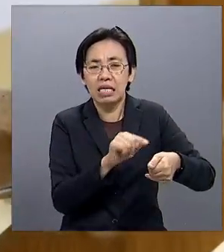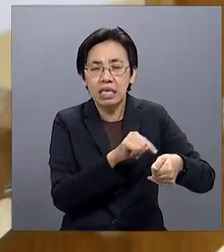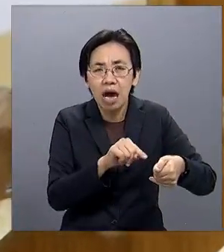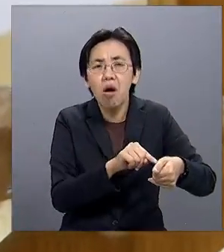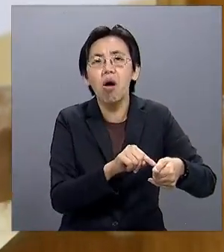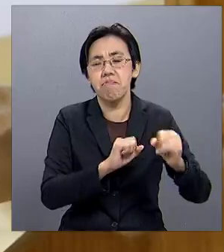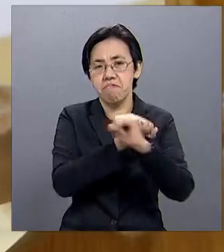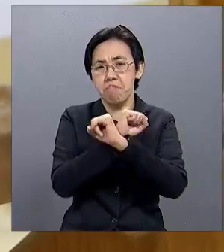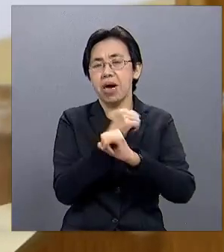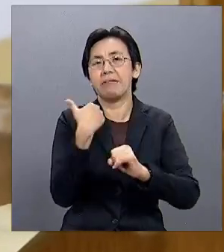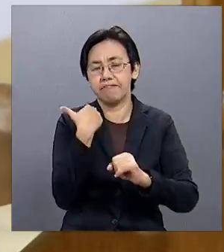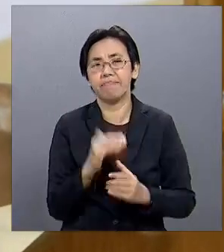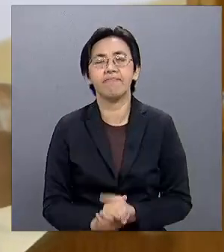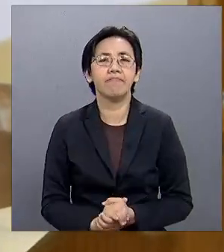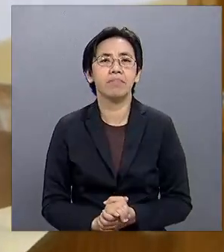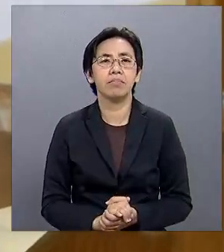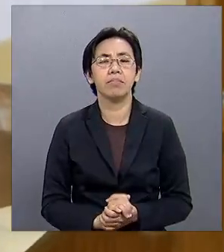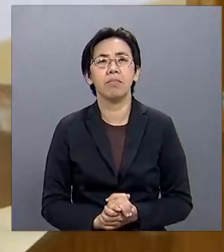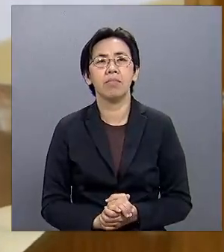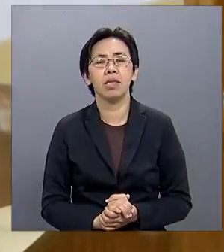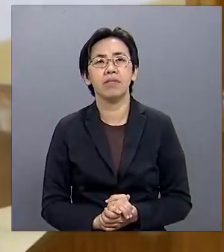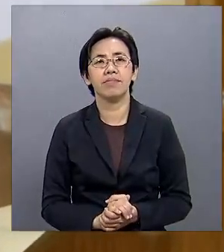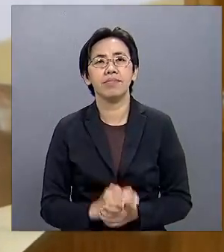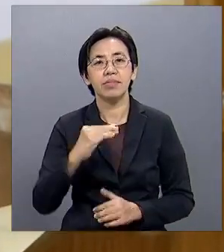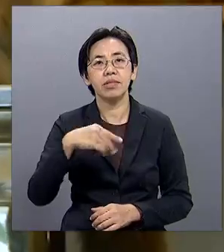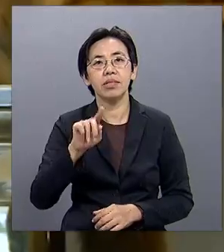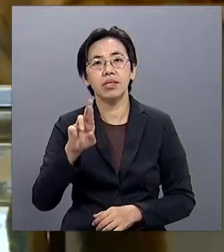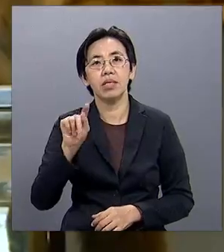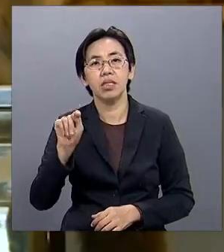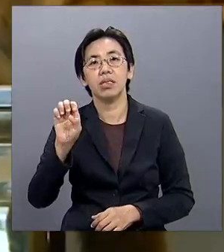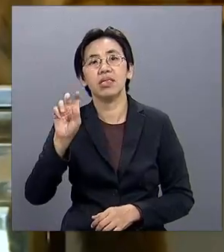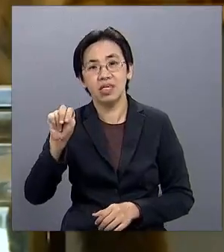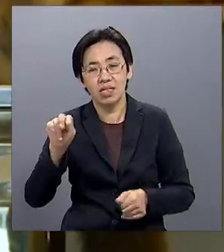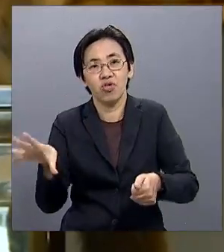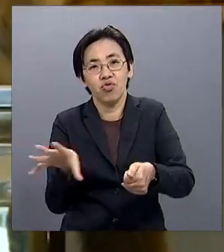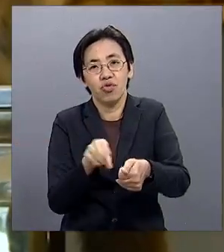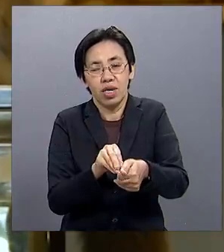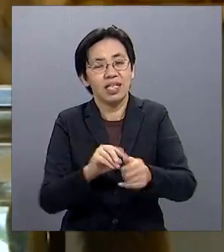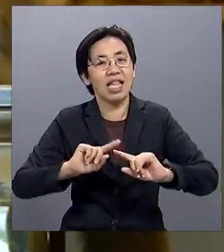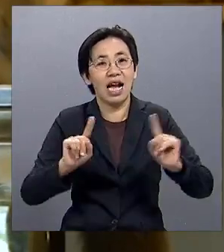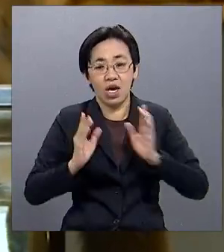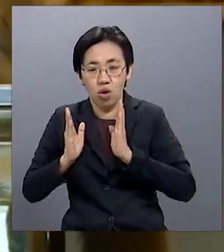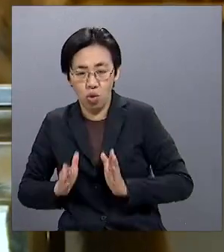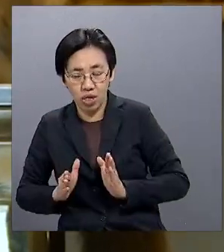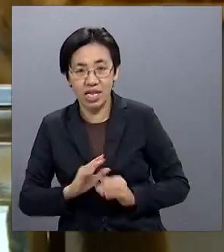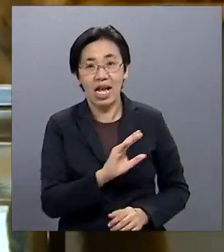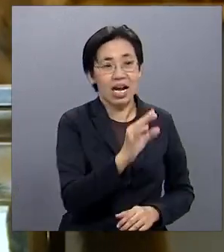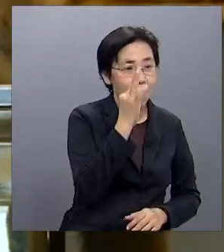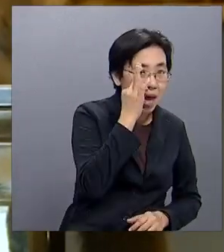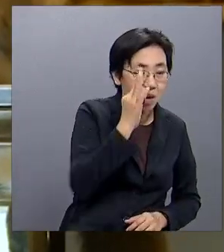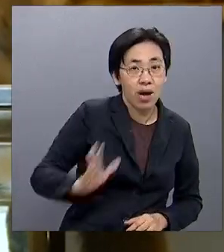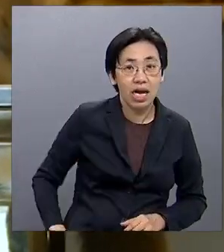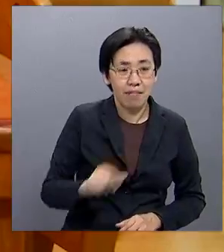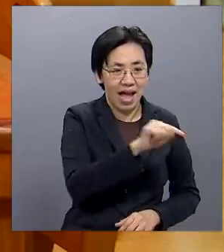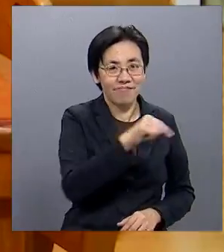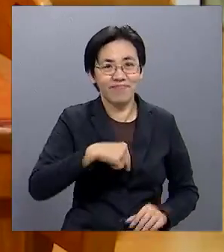ล้วก็โปรตีนที่รับไวรัสเข้าไปในตัวเนี่ยมันไม่เหมือนกันในคนทั้งทีเดียวเพราะนั้นไวรัสมันก็เข้าได้ไม่เยอะประกอ